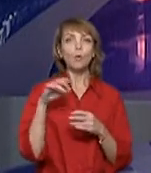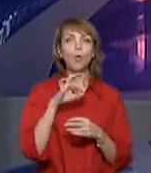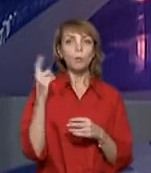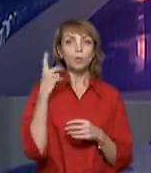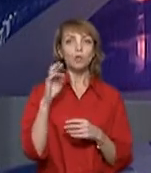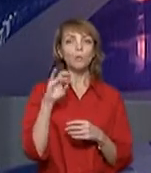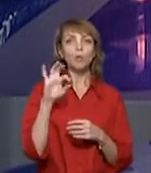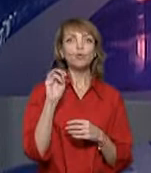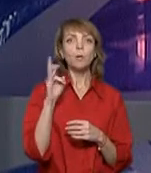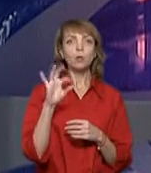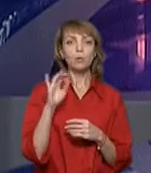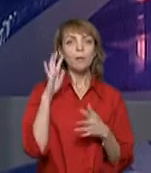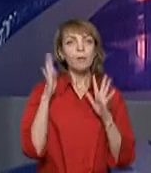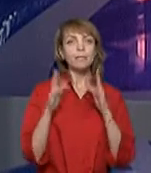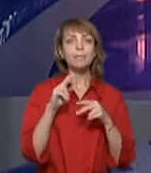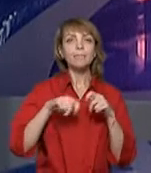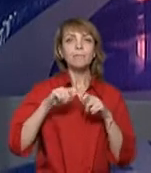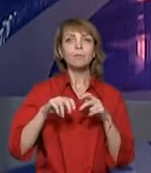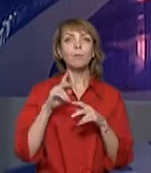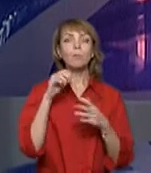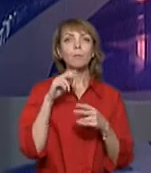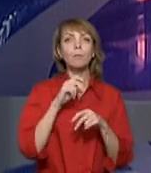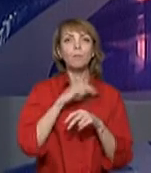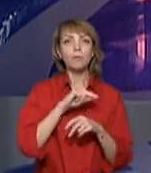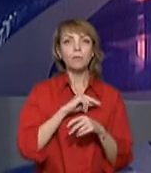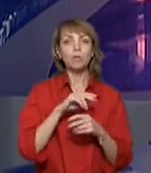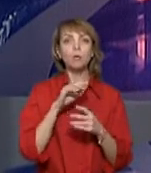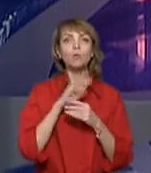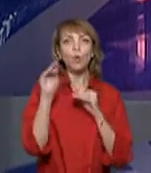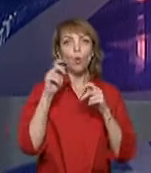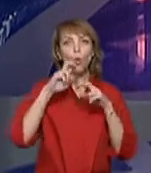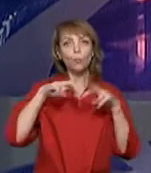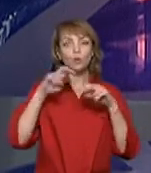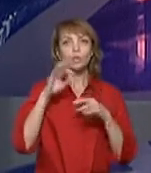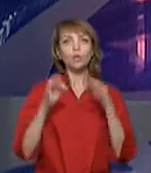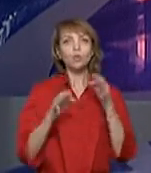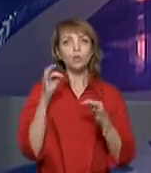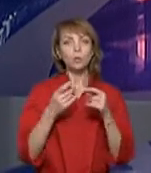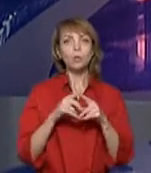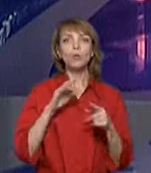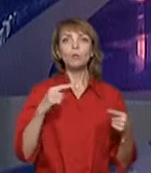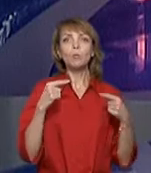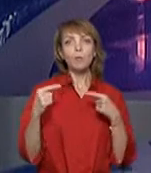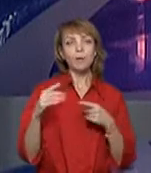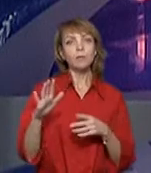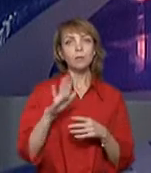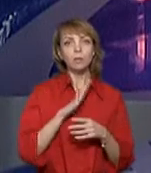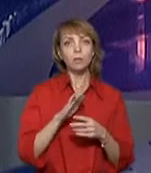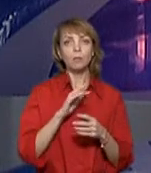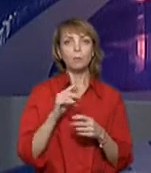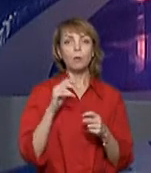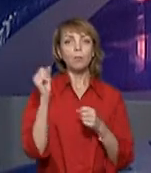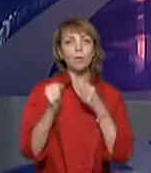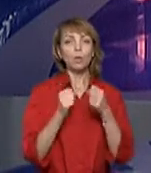Дмитро Чубенко. За версією слідства, працівники установи влаштували обшук у засуджених тих, хто супротивлявся, били